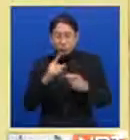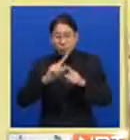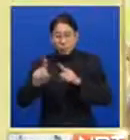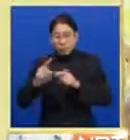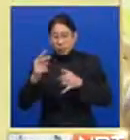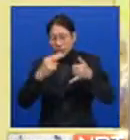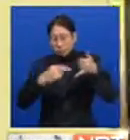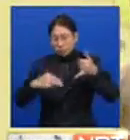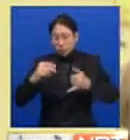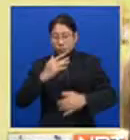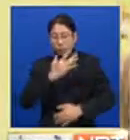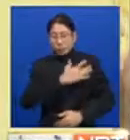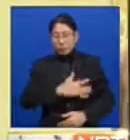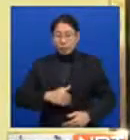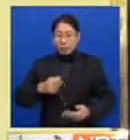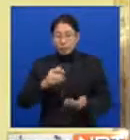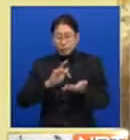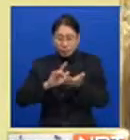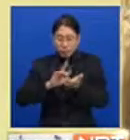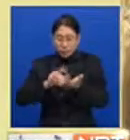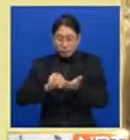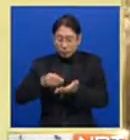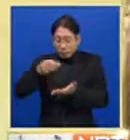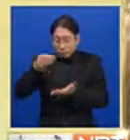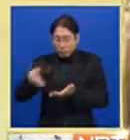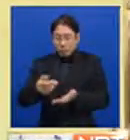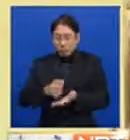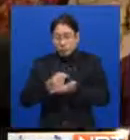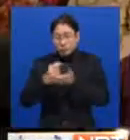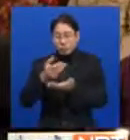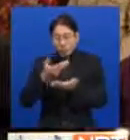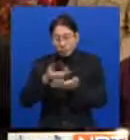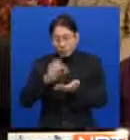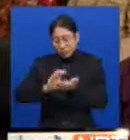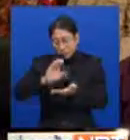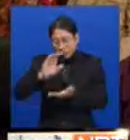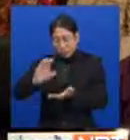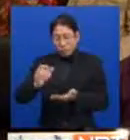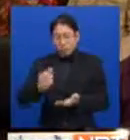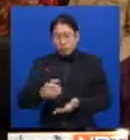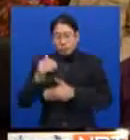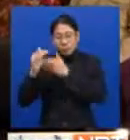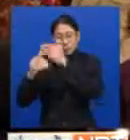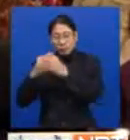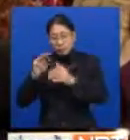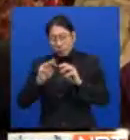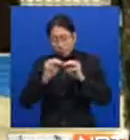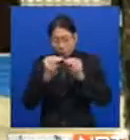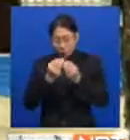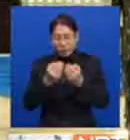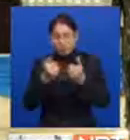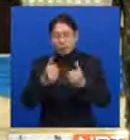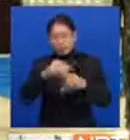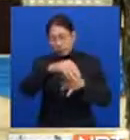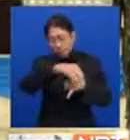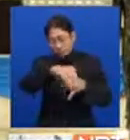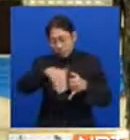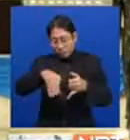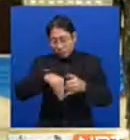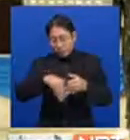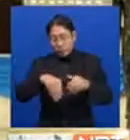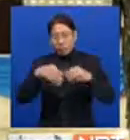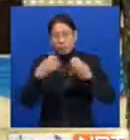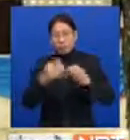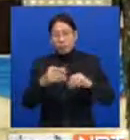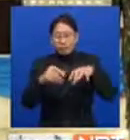สุขภาพแล้วก็มอบยาสามัญประจำบ้านพร้อมกับมอบเงินกองทุนพัฒนาหมู่บ้านรอบพื้นที่เหมืองแร่ด้วยค่ะเหมืองแร่แห่ง